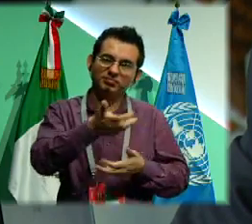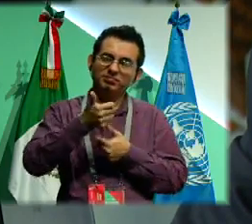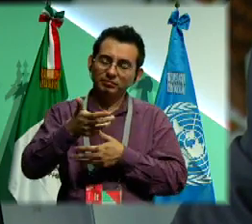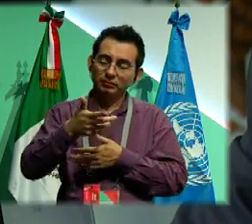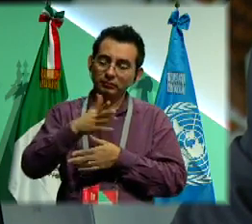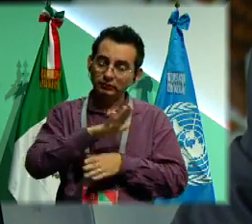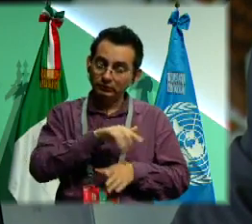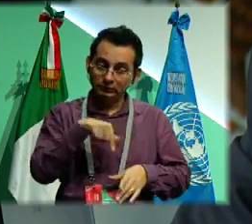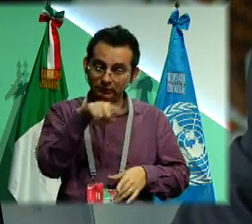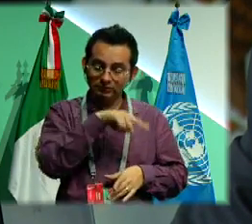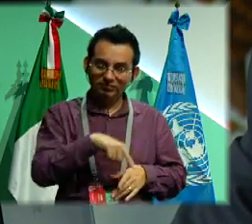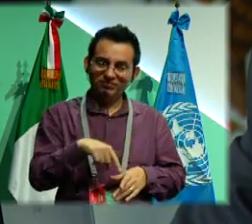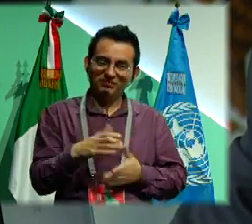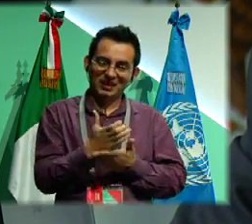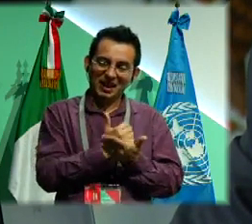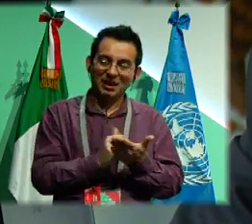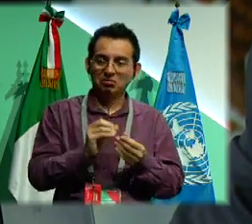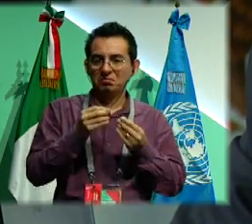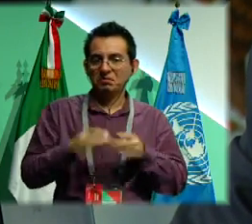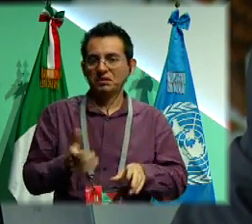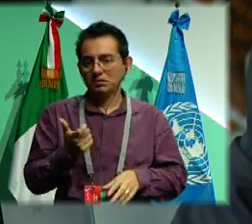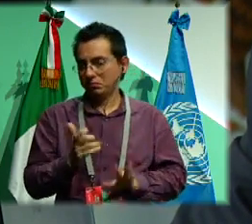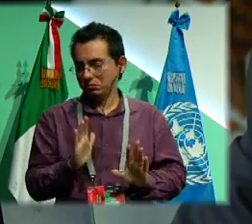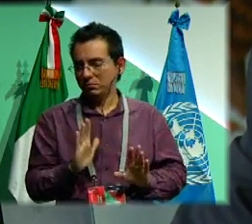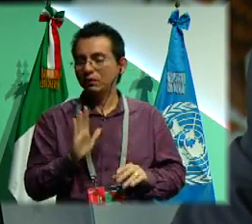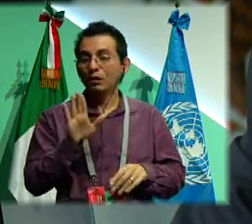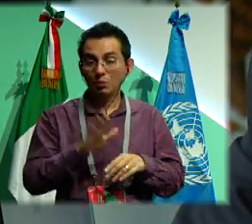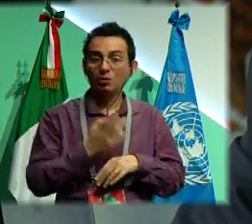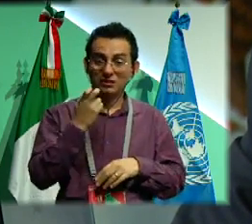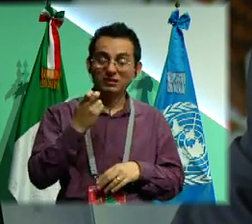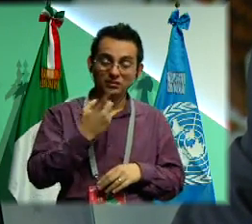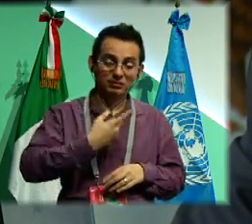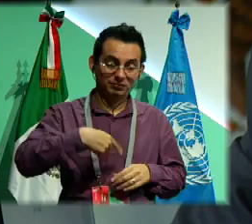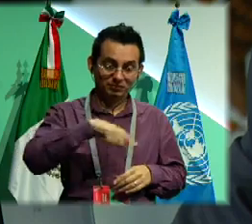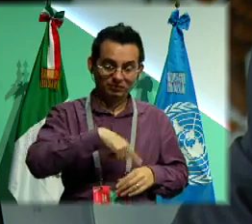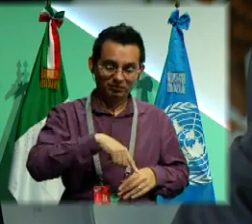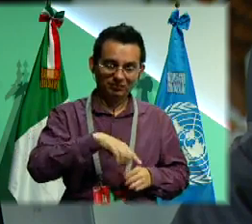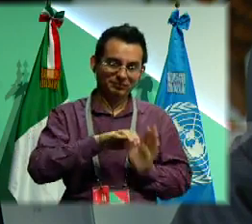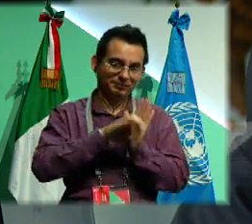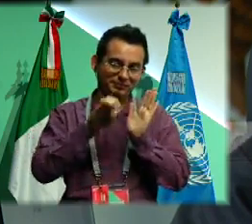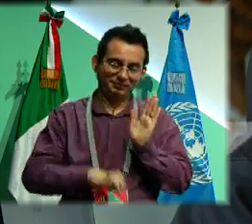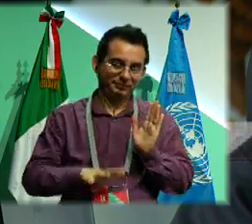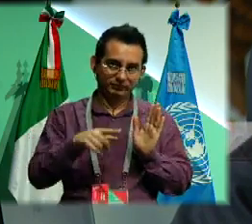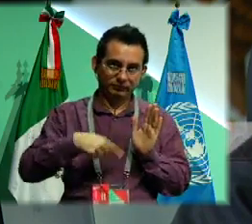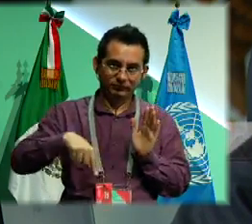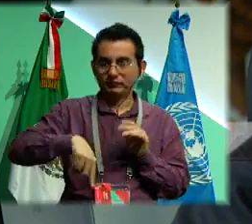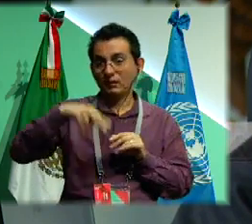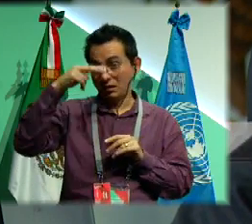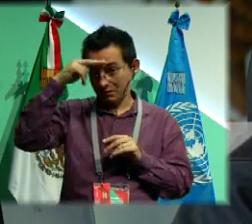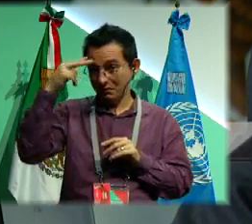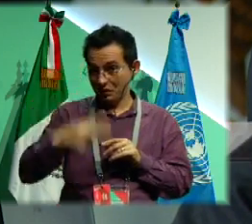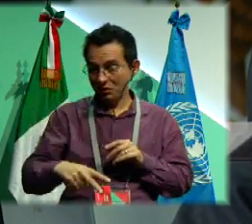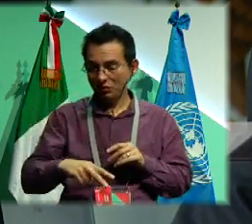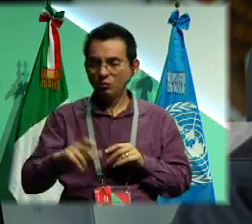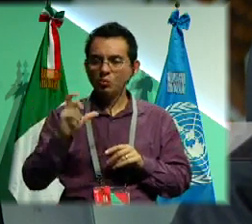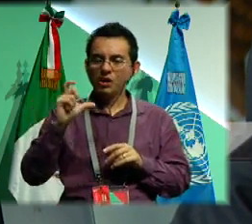la négociation commerciale. Et à cet égard, je pense que c'est pour cela. Dans le cas du Mexique, par exemple, lorsque nous avons